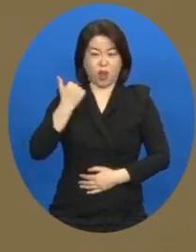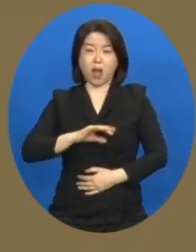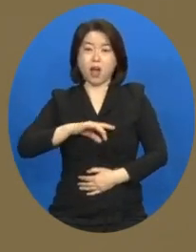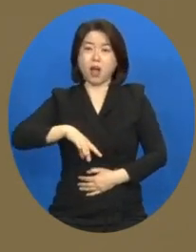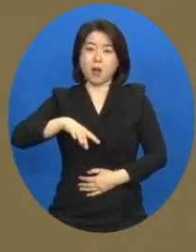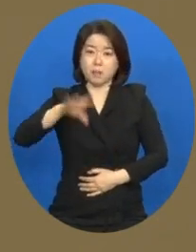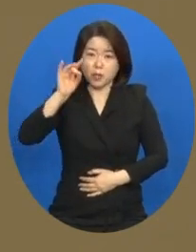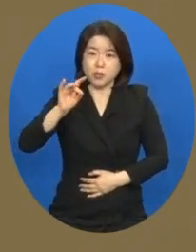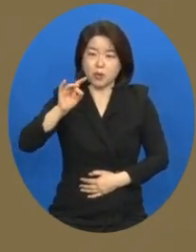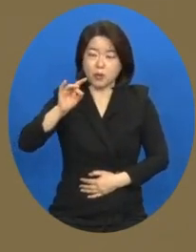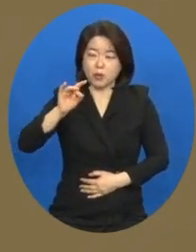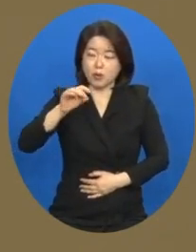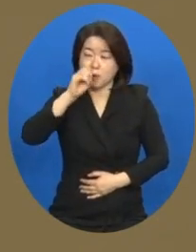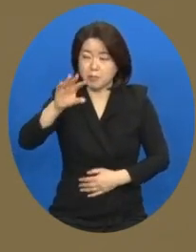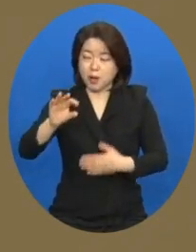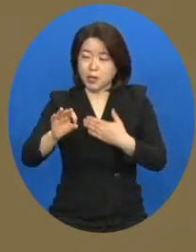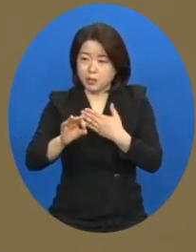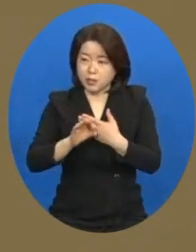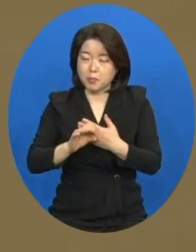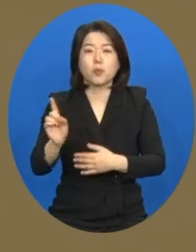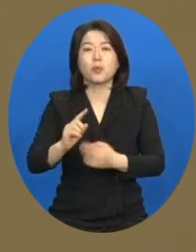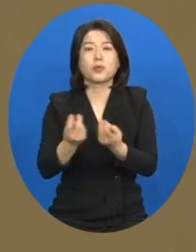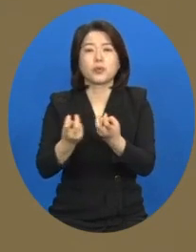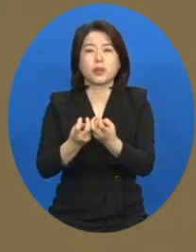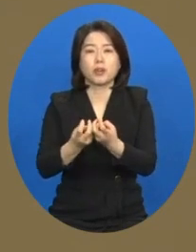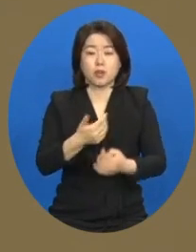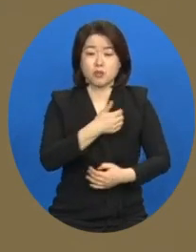어땠을까요? 충분히 그럴 만한 일이에요.